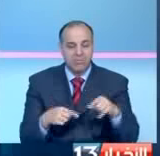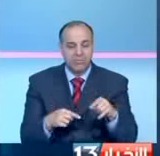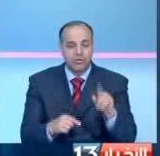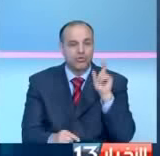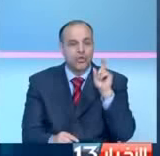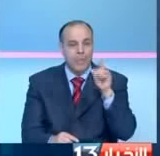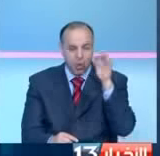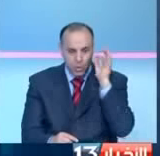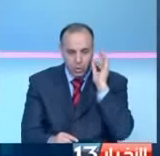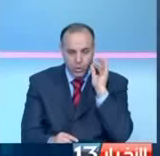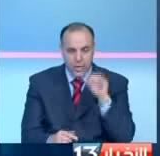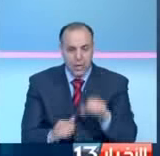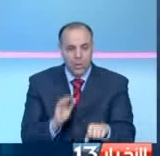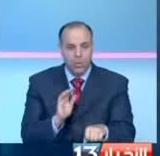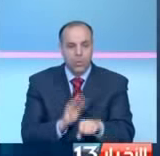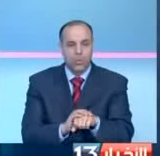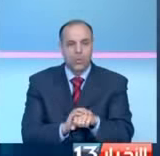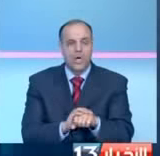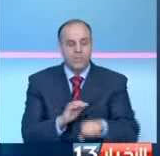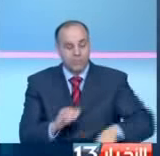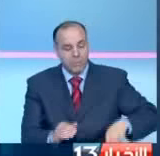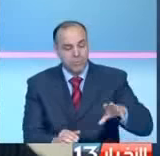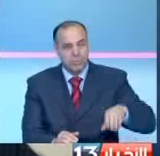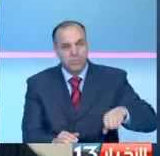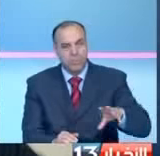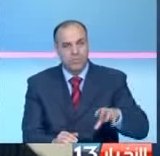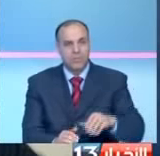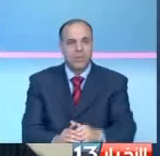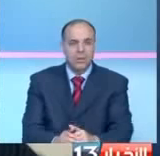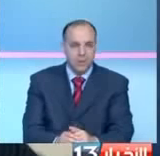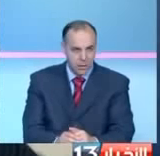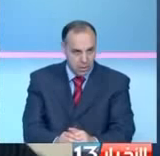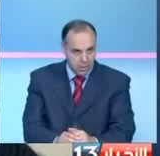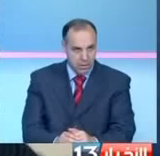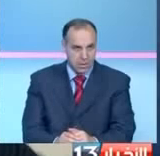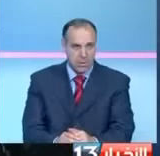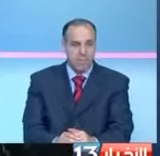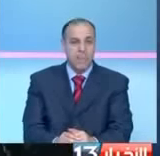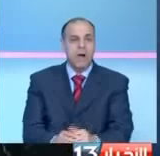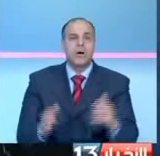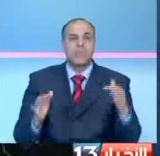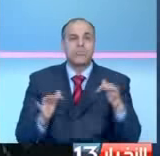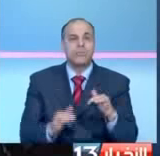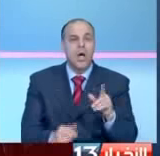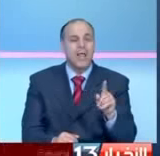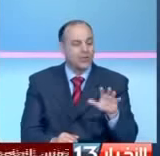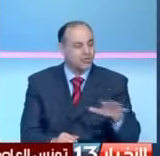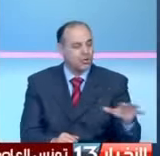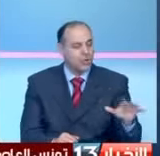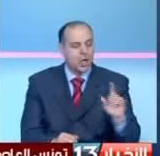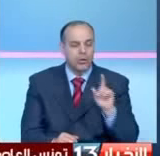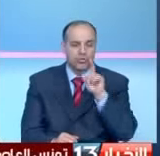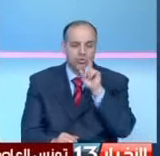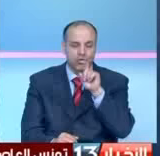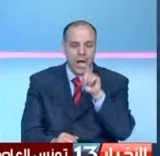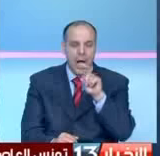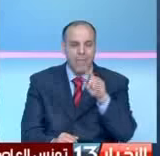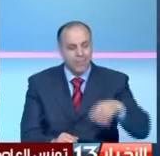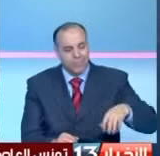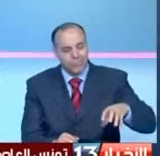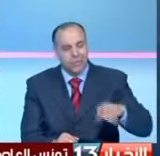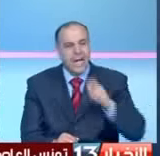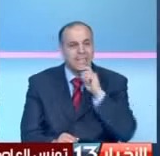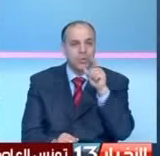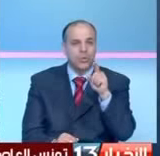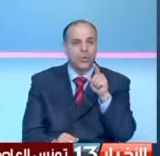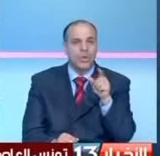الجامعة التونسية للكرة الحديدية. بهدف استقطاب الفئة الناشئة، أعلنت الجامعة التونسية للكرة